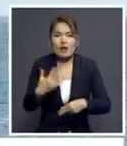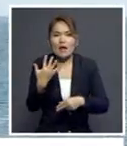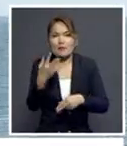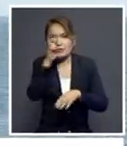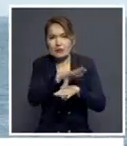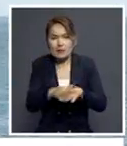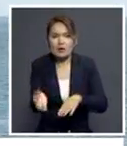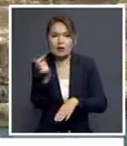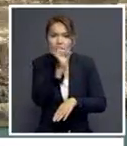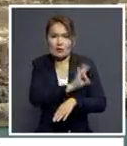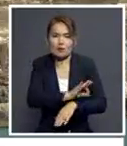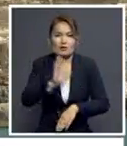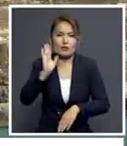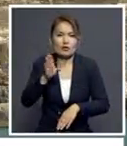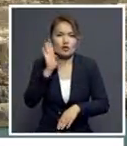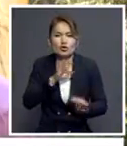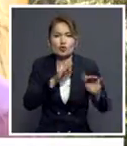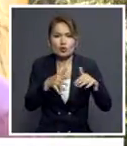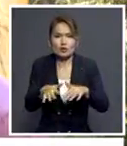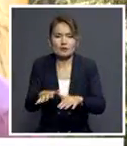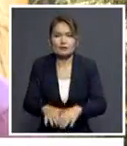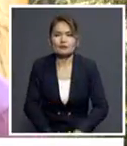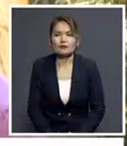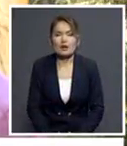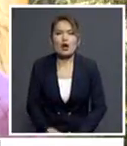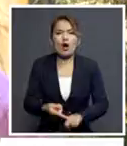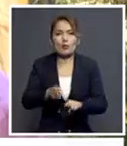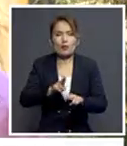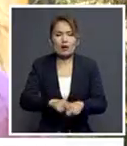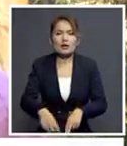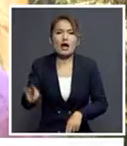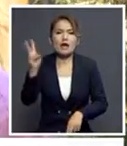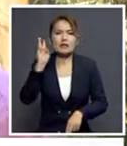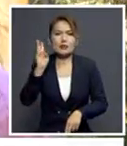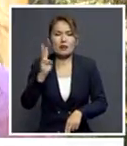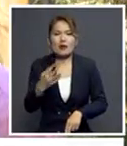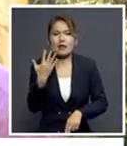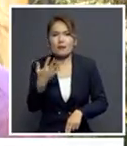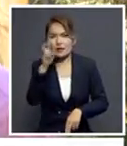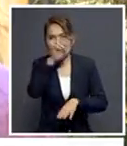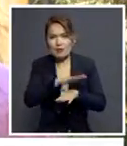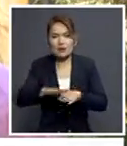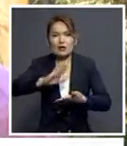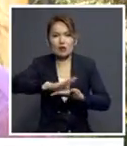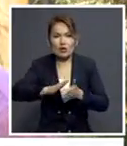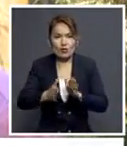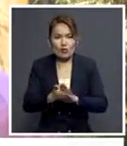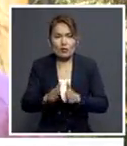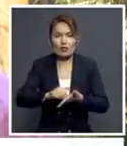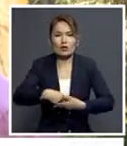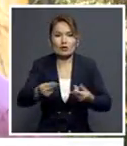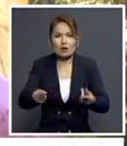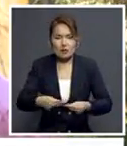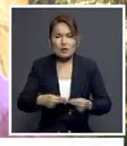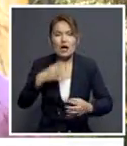халықтары көретін болады, дейді мамандар. Бұл дипломатиялық үлкен жетістік деуге болады. Біріншіден, халықаралық